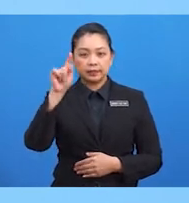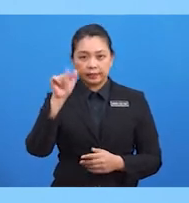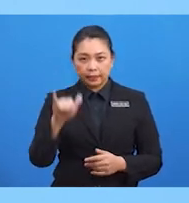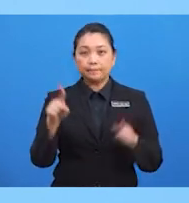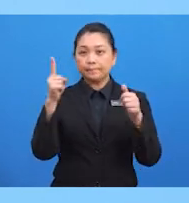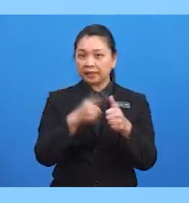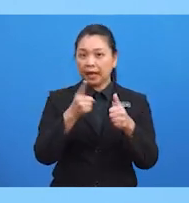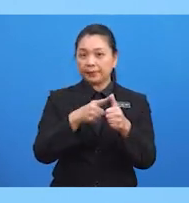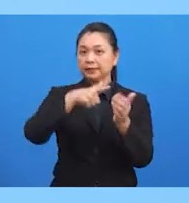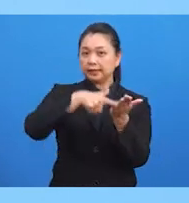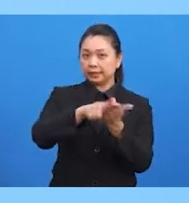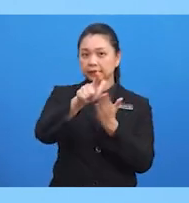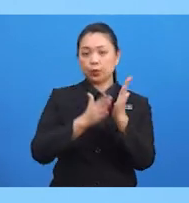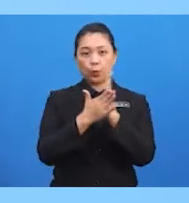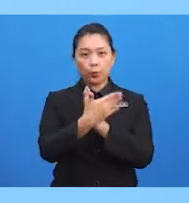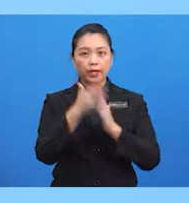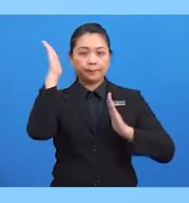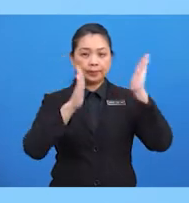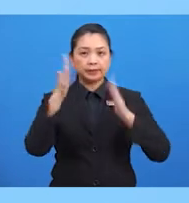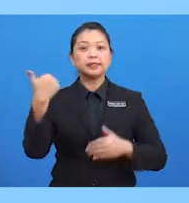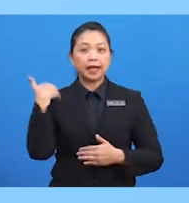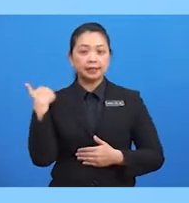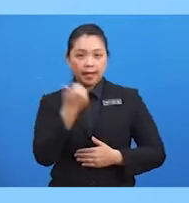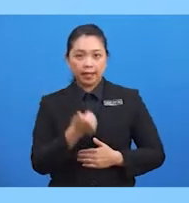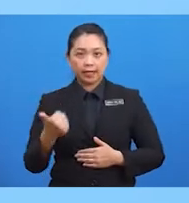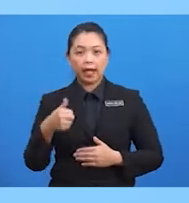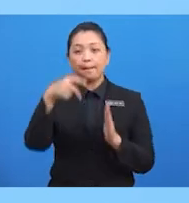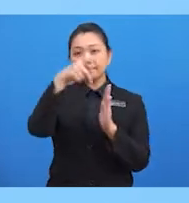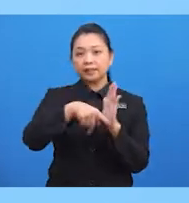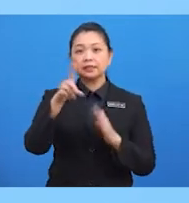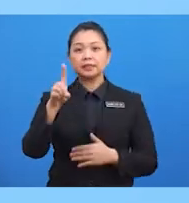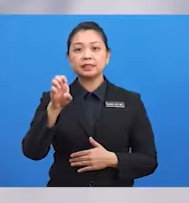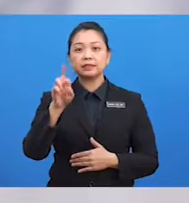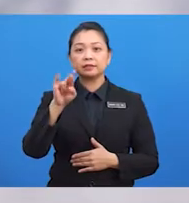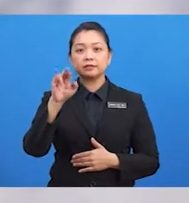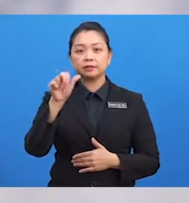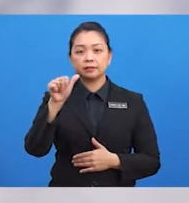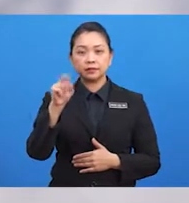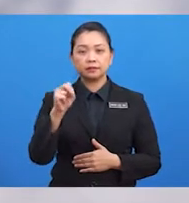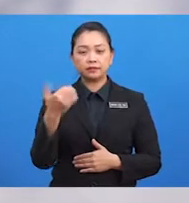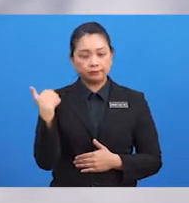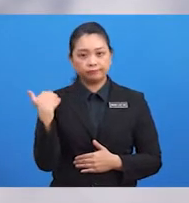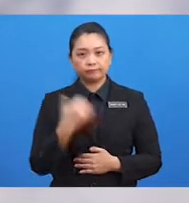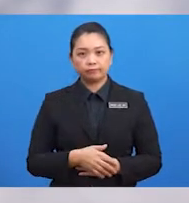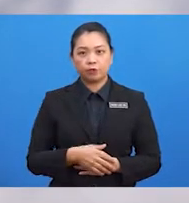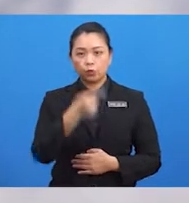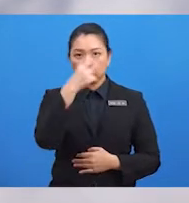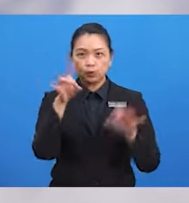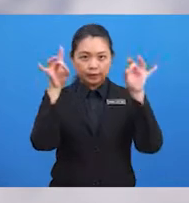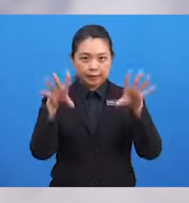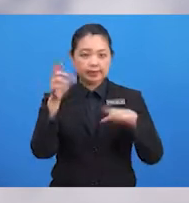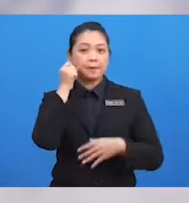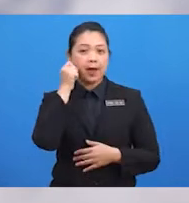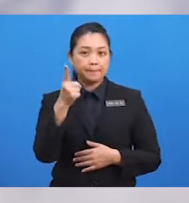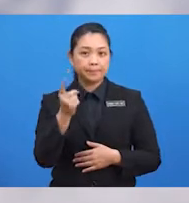juga dilengkapi dengan alat penderiaan jauh. Baiklah murid-murid, bagi menguji kefahaman